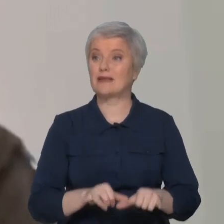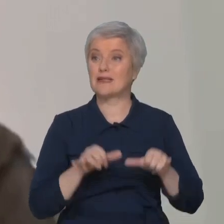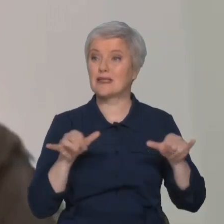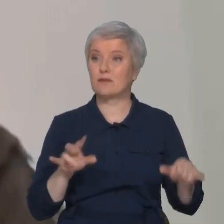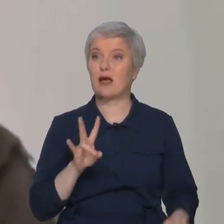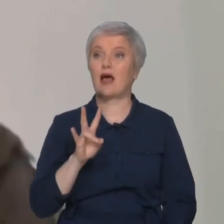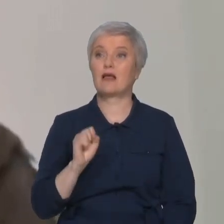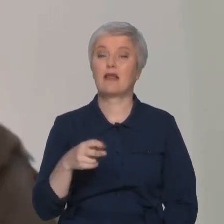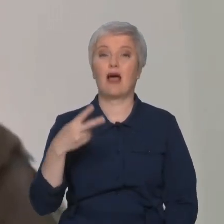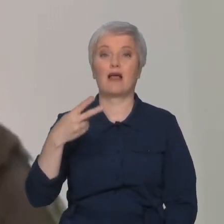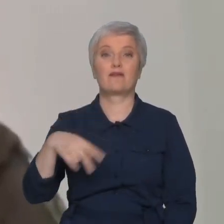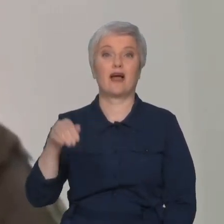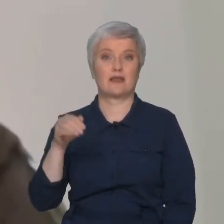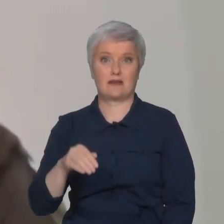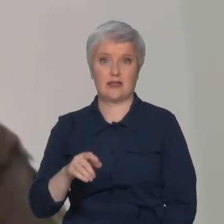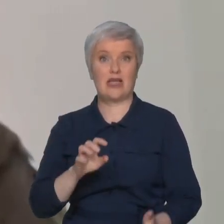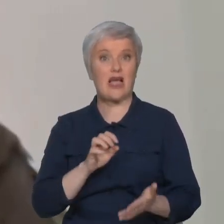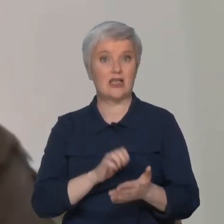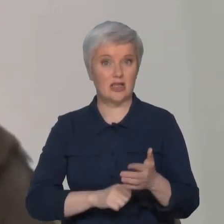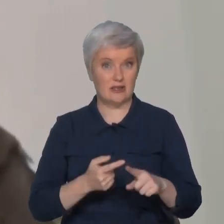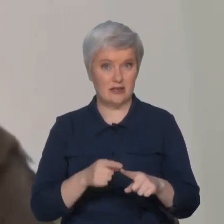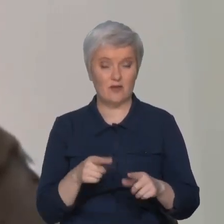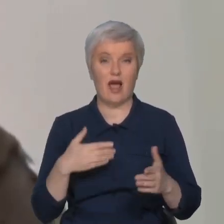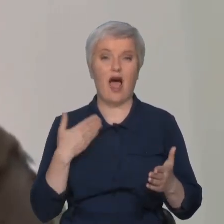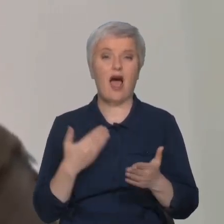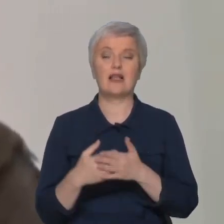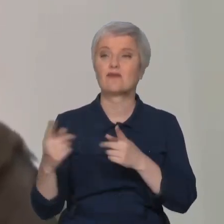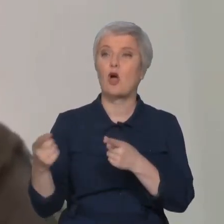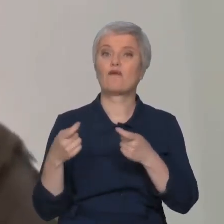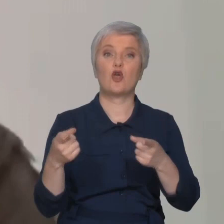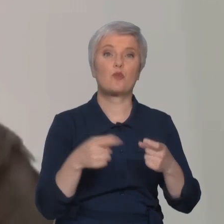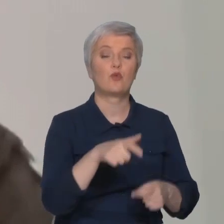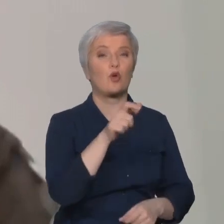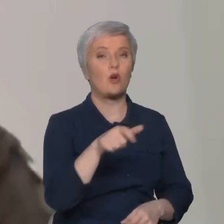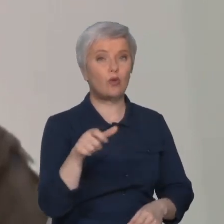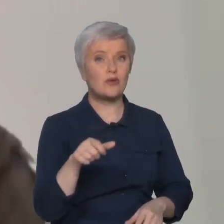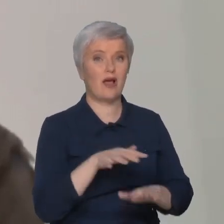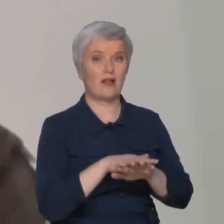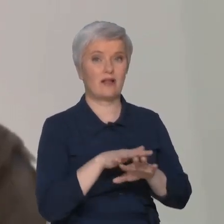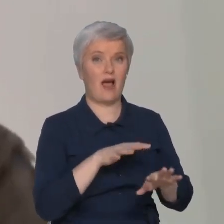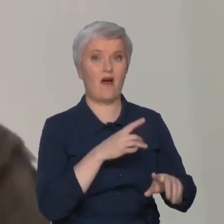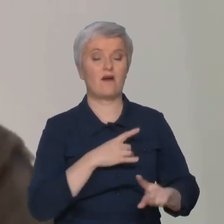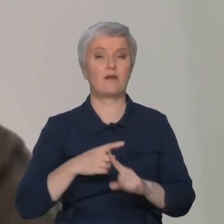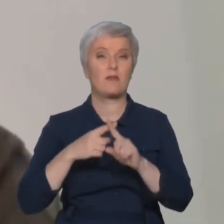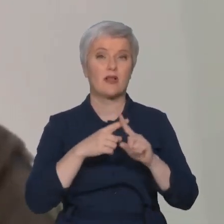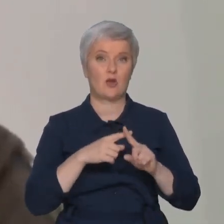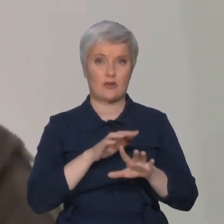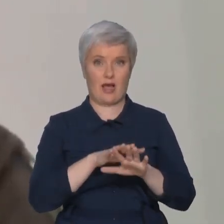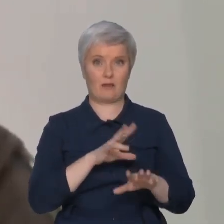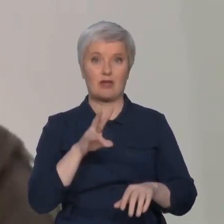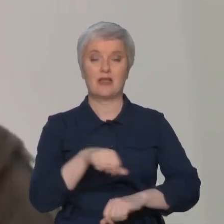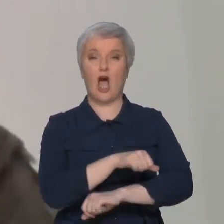20 тисяч. В зв'язку з цим вони активно вербують людей до лав білоруської армії. На кордоні в Брестській, Гомельській областях зараз до